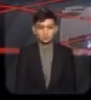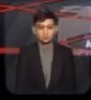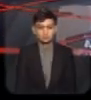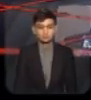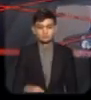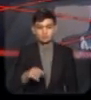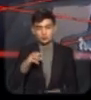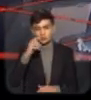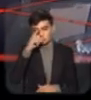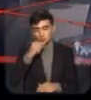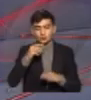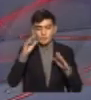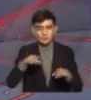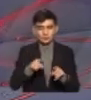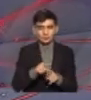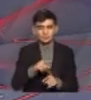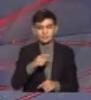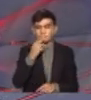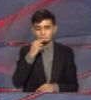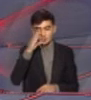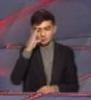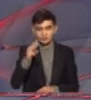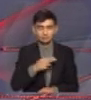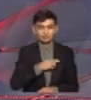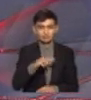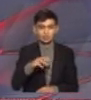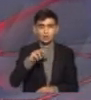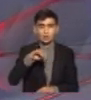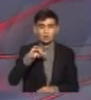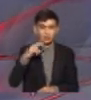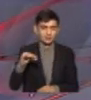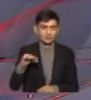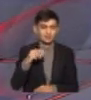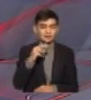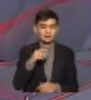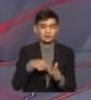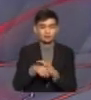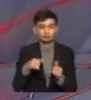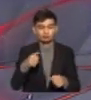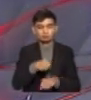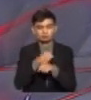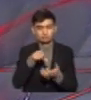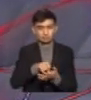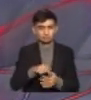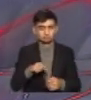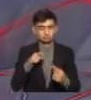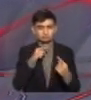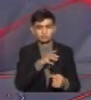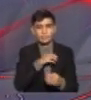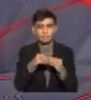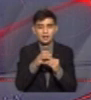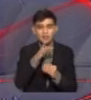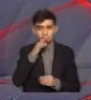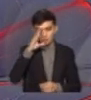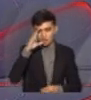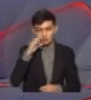В Грузии смерть подростка Луки Сирадзе вызвала волну народных протестов. 15-летний мальчик скончался в